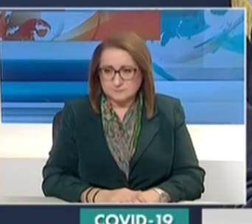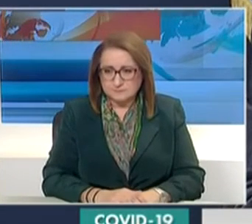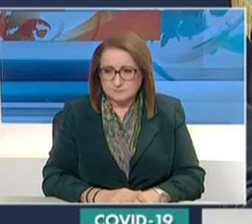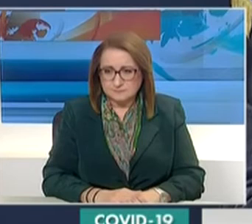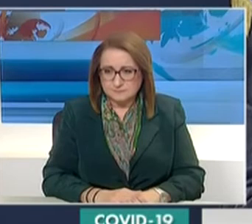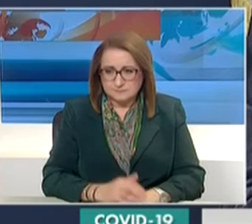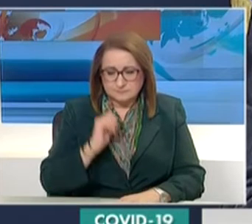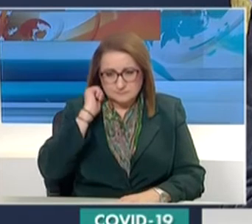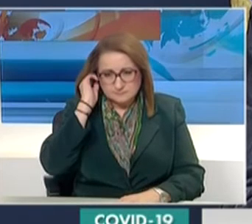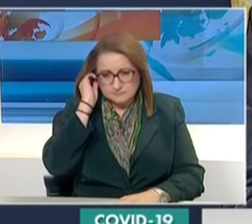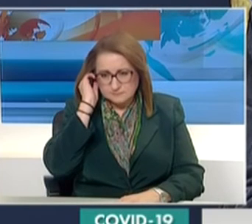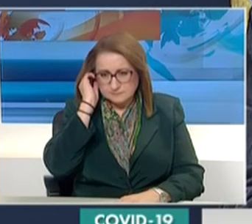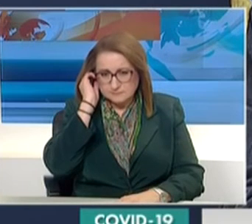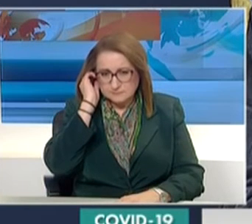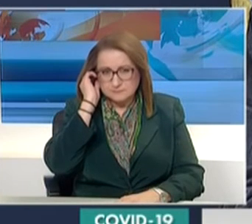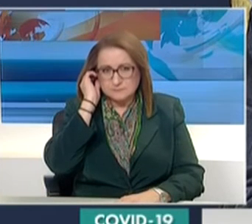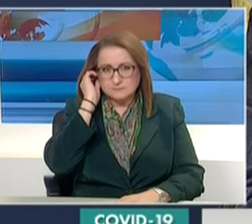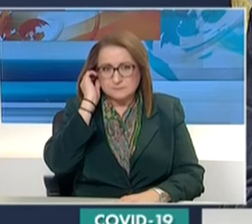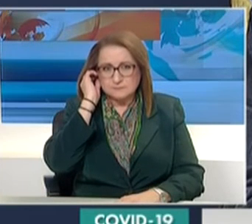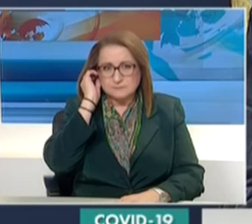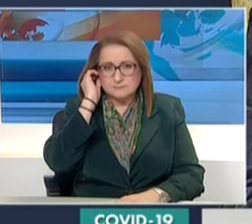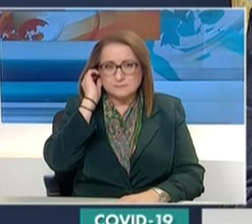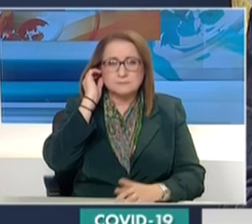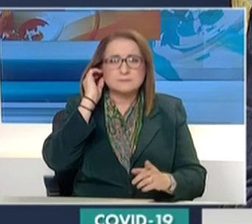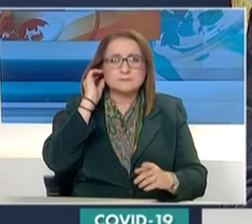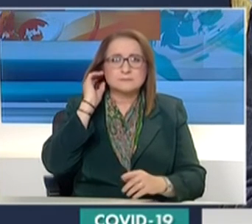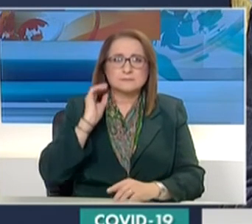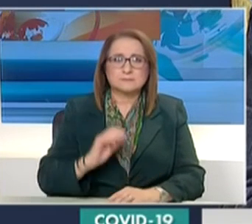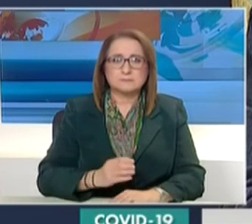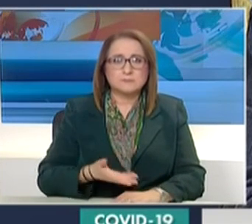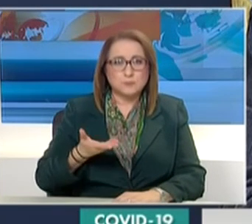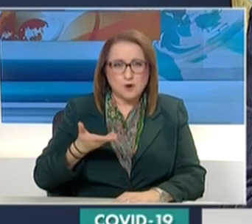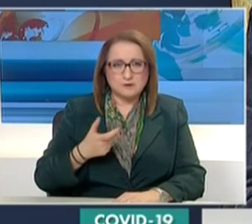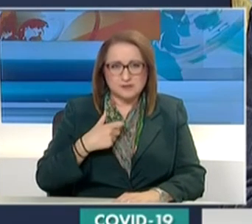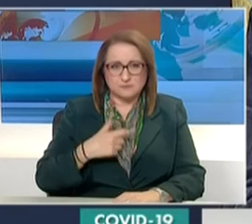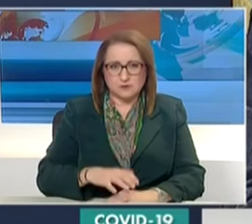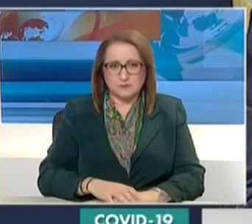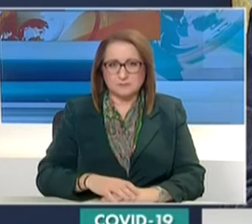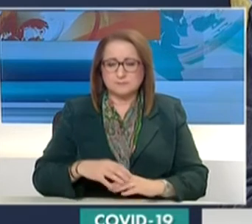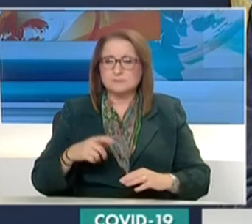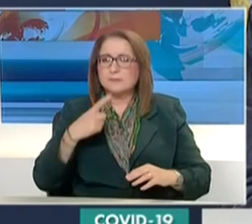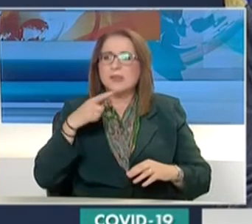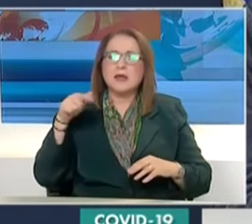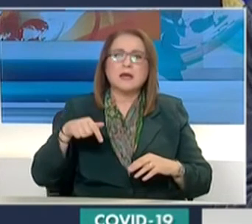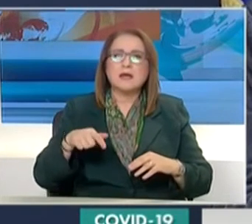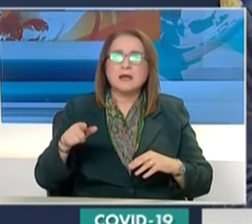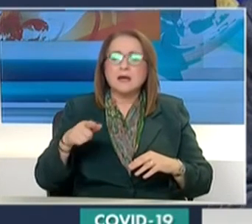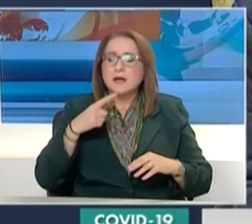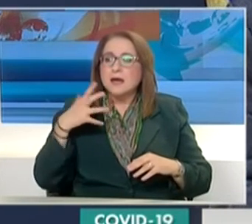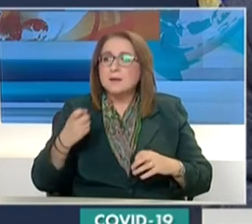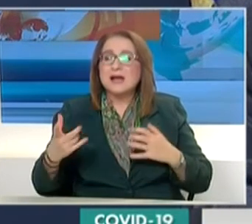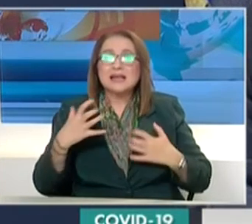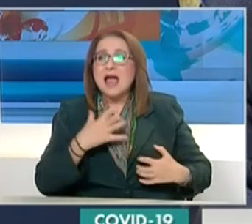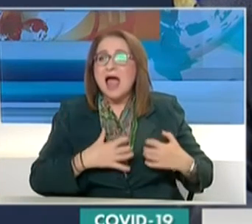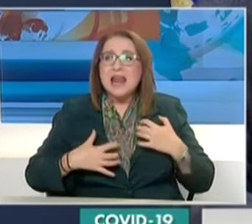Γρηγόρο Κωστοπούλου. Καλησπέρα και στους δύο. Υπάρχει λόγος να μπει σε καραντίνα όλη η Καστοριά? Υπάρχει μια ανησυχία αναφορικά